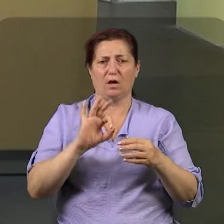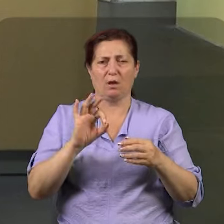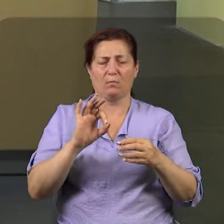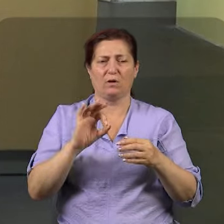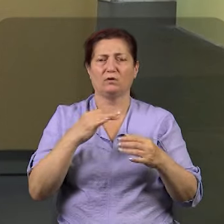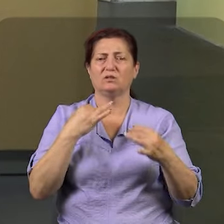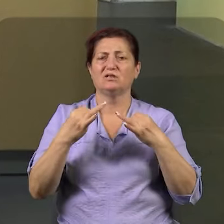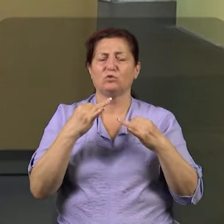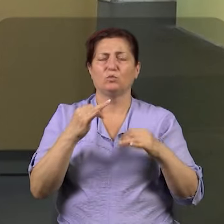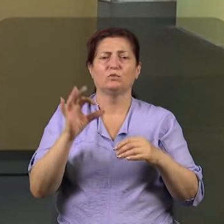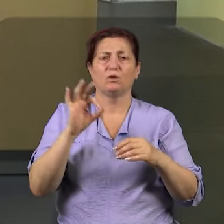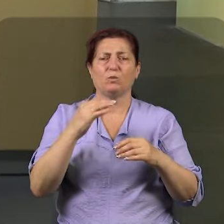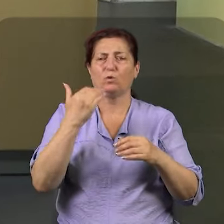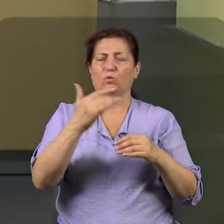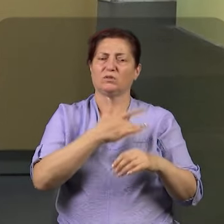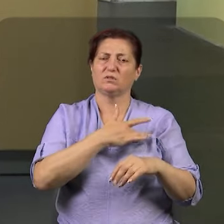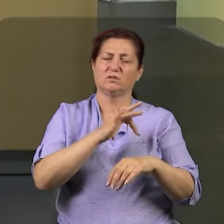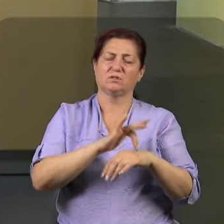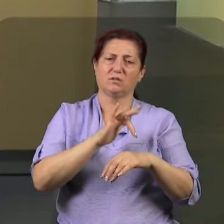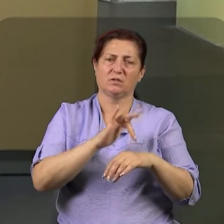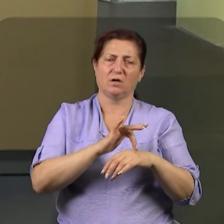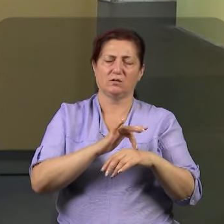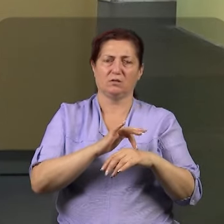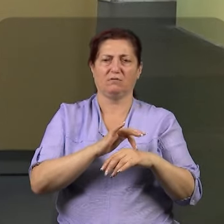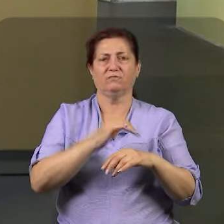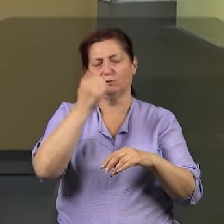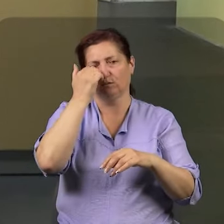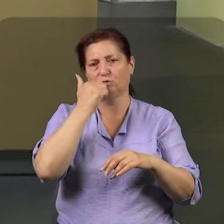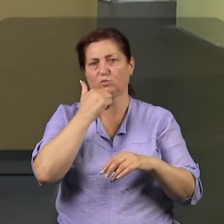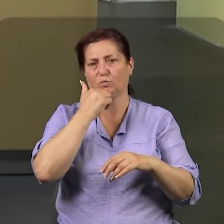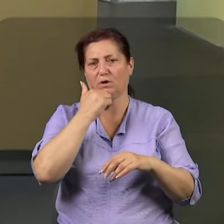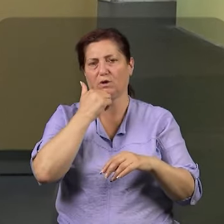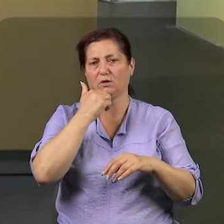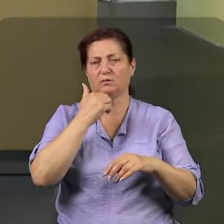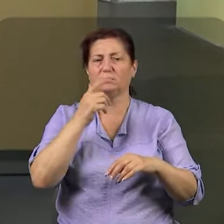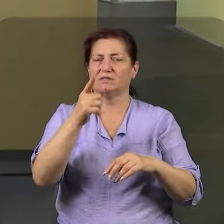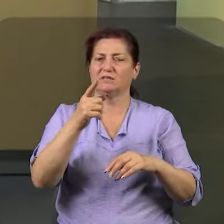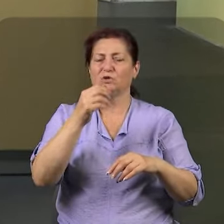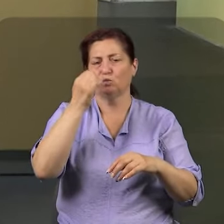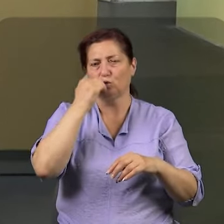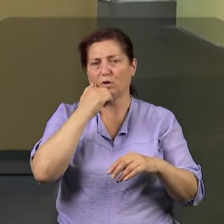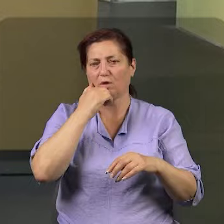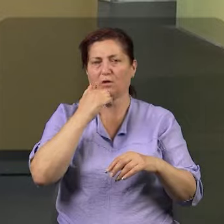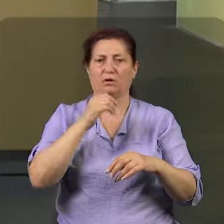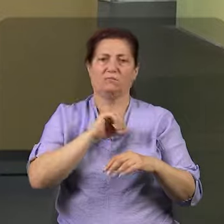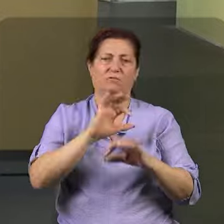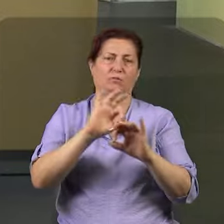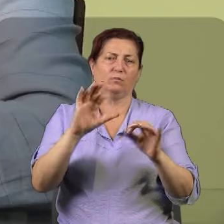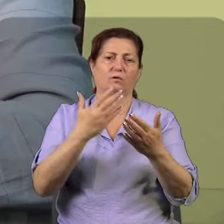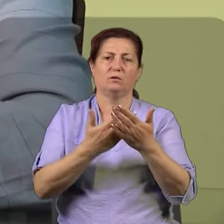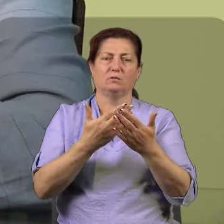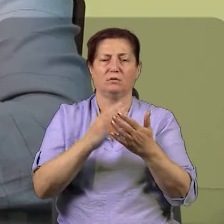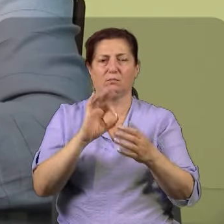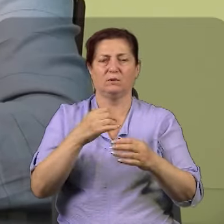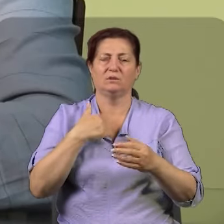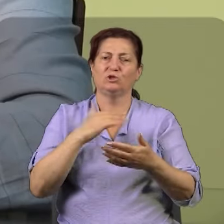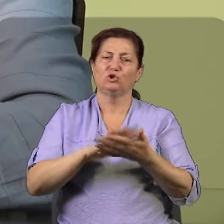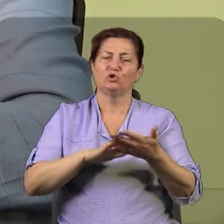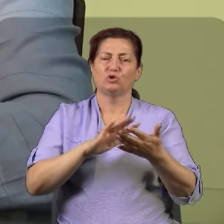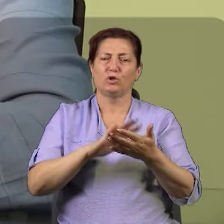մտահոգ գործունեության, սրտացավ գործունեության համար ենք շնորհակալ։ Ձեզ են շնորհակալություն լուսաբանելու համար։ Իսկ մենք շարունակ ենք